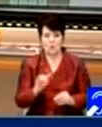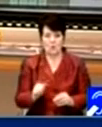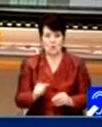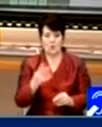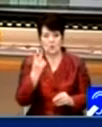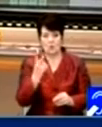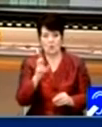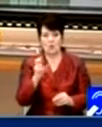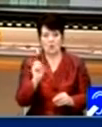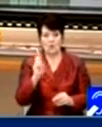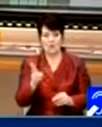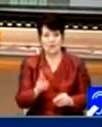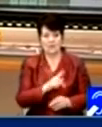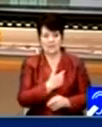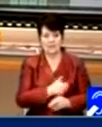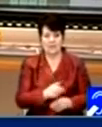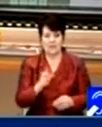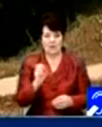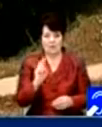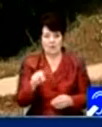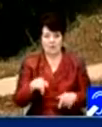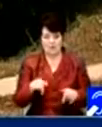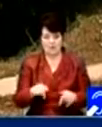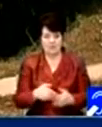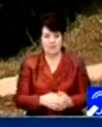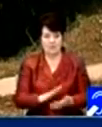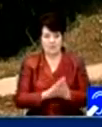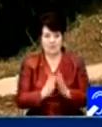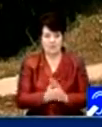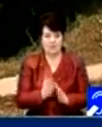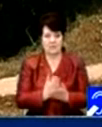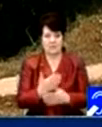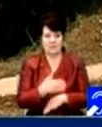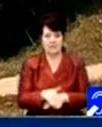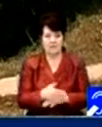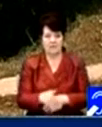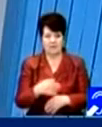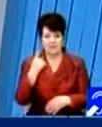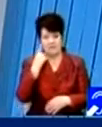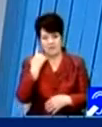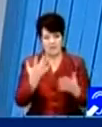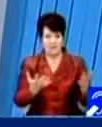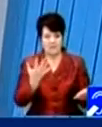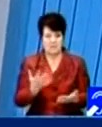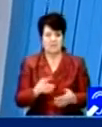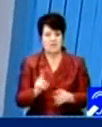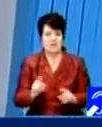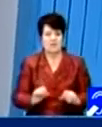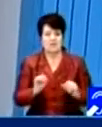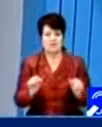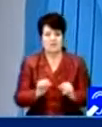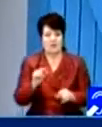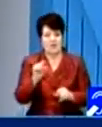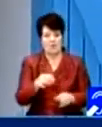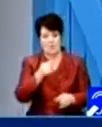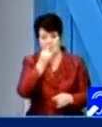blocuri sanitare aici, în blocul acesta, se rezolvă. Situația veciilor de afară, vă dați seama că nu este. Cât nu te-ai strădui, acolo nu